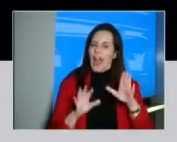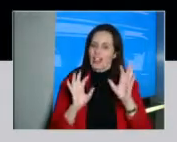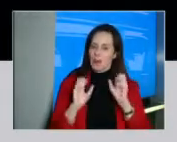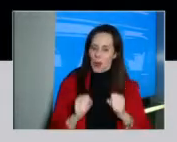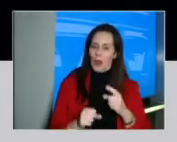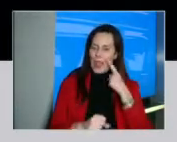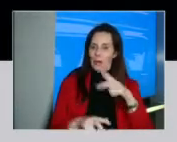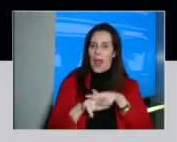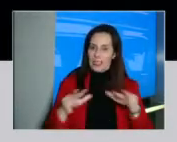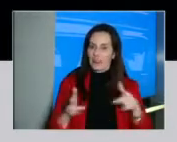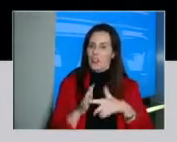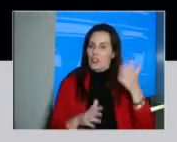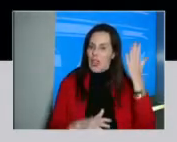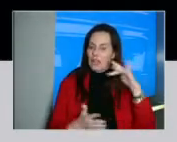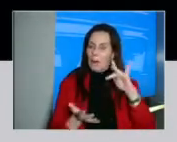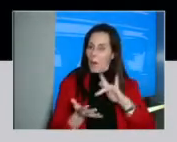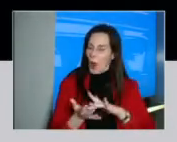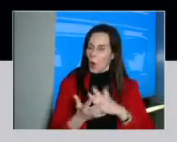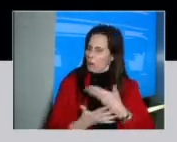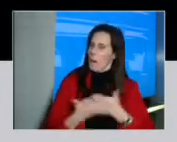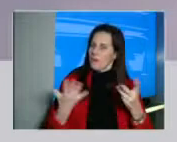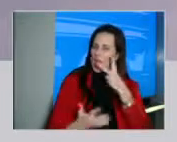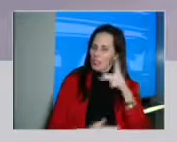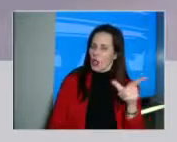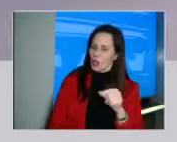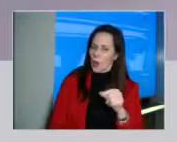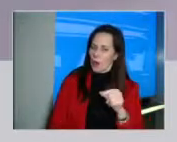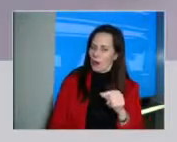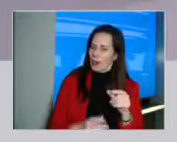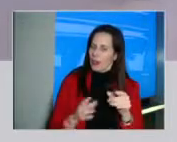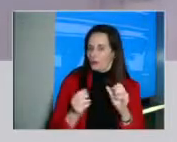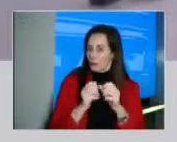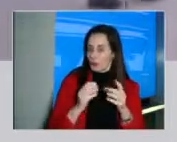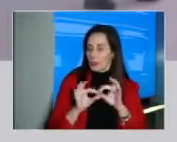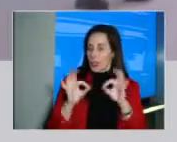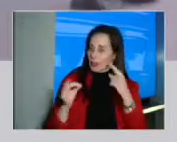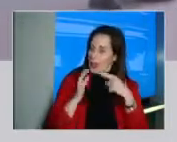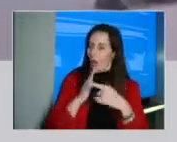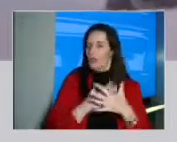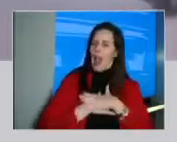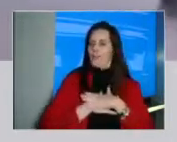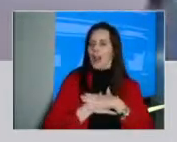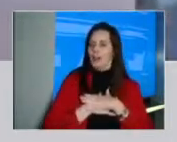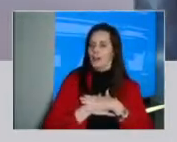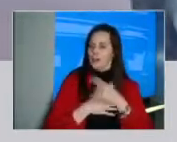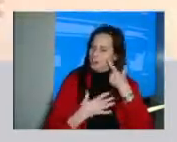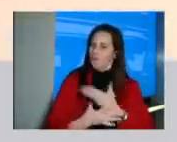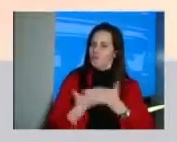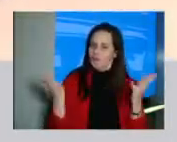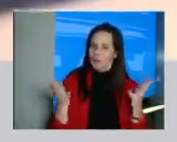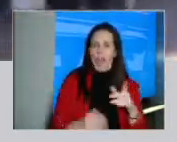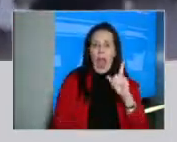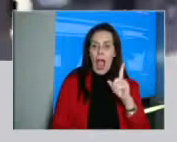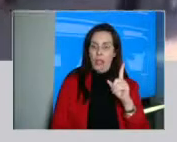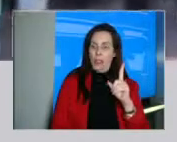נתקלת בסיטואציה שהיית באיזה מקום פומבי וראית זוג די דביק שהחליט להפגין את החיבה שלהם ככה לעיני כל, אז